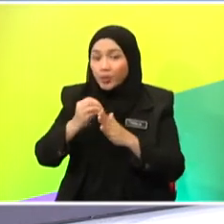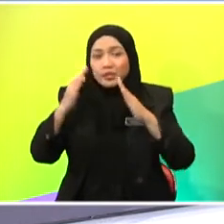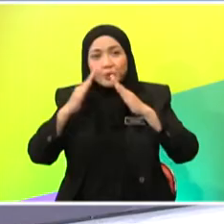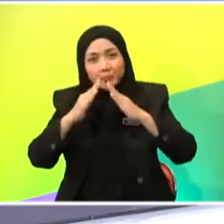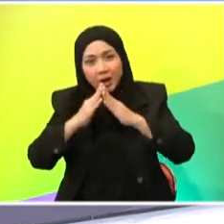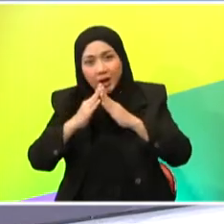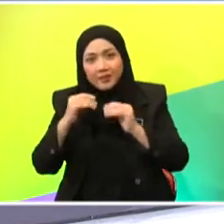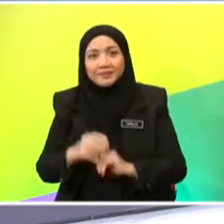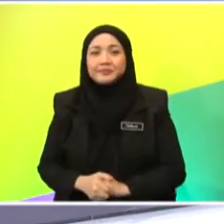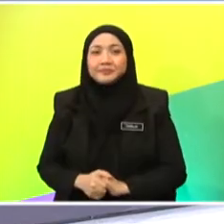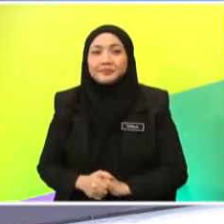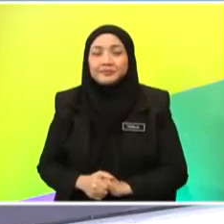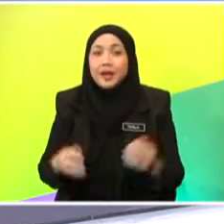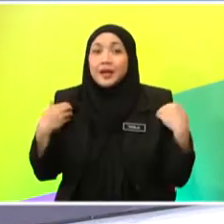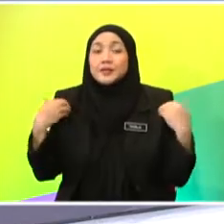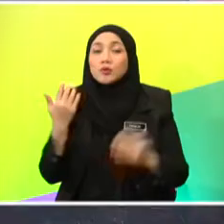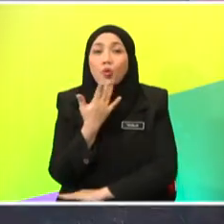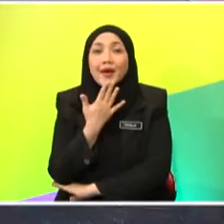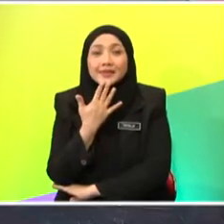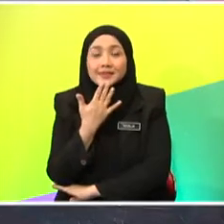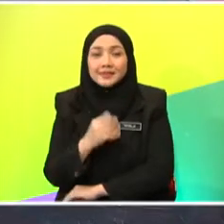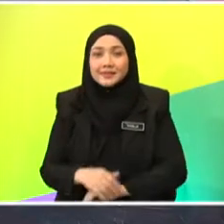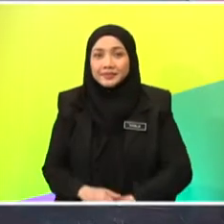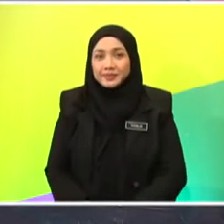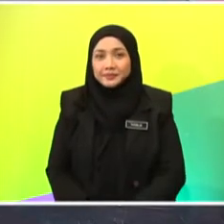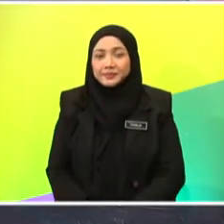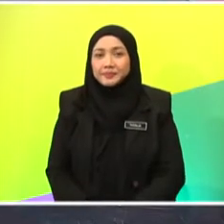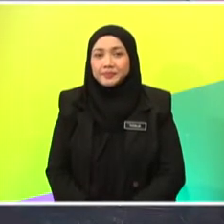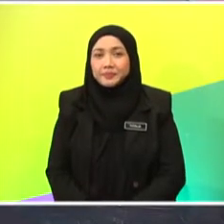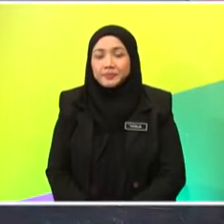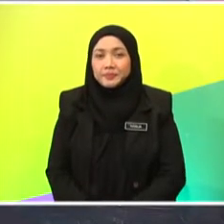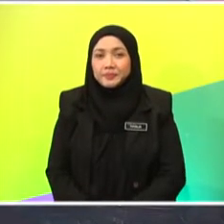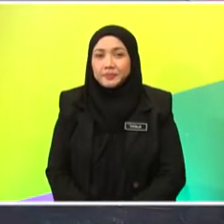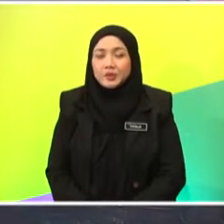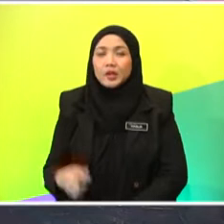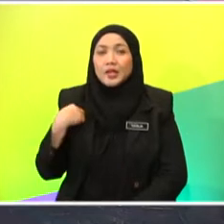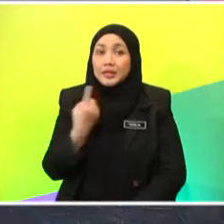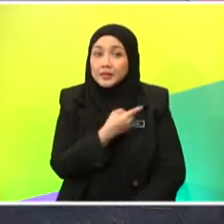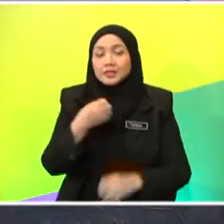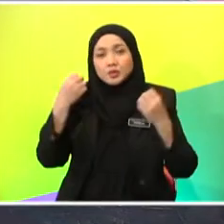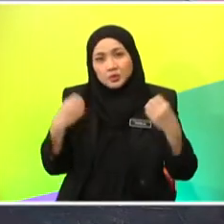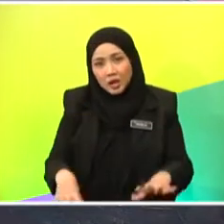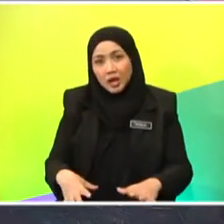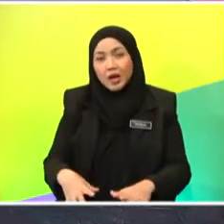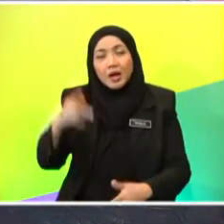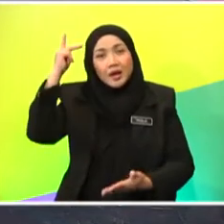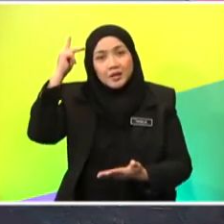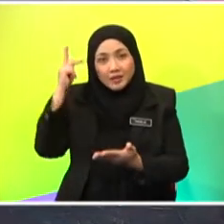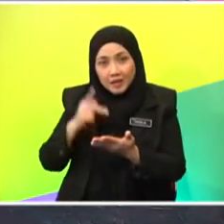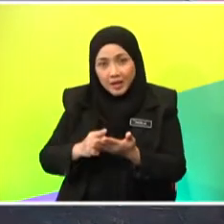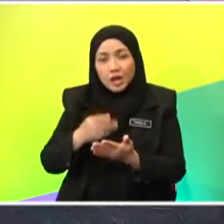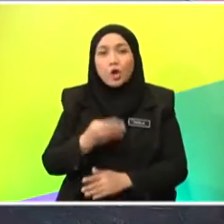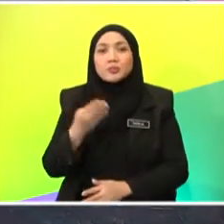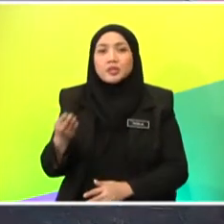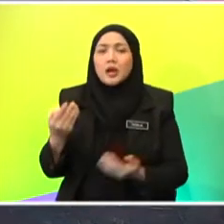suaminya berwarna Oke Baik cek gue jadi kita dah kenal objek Adek kereto